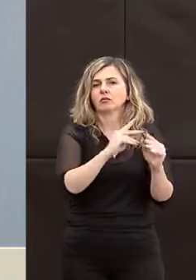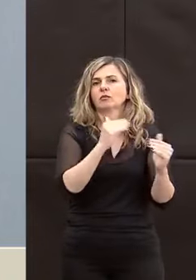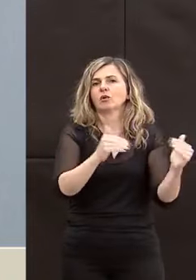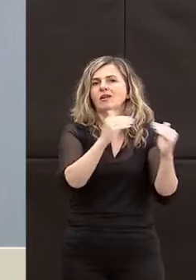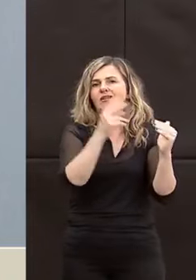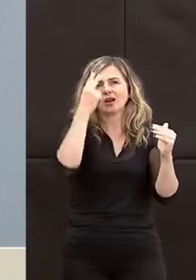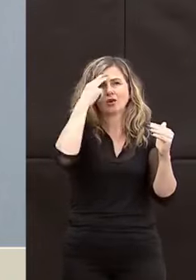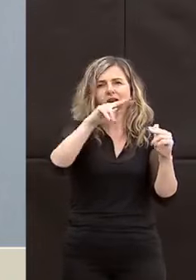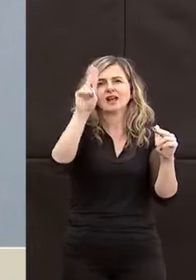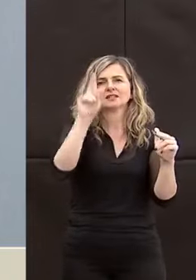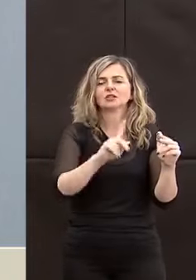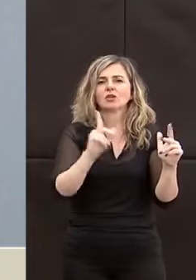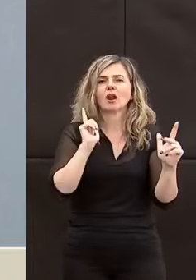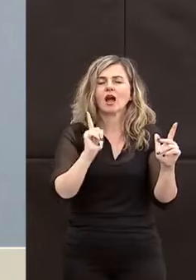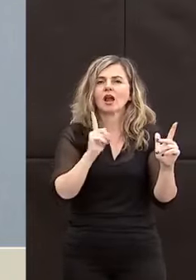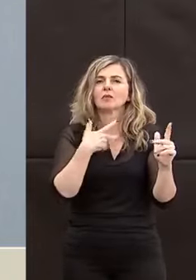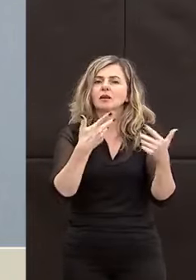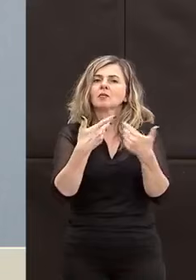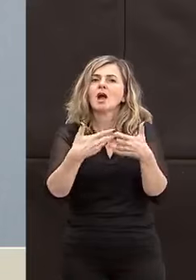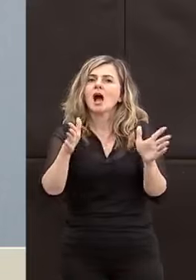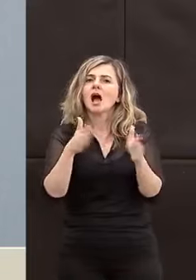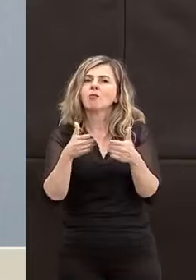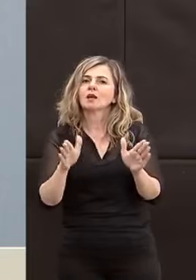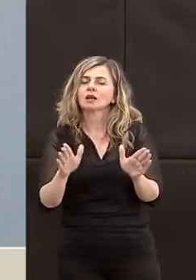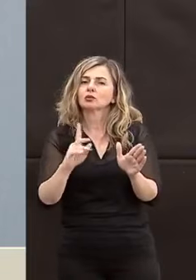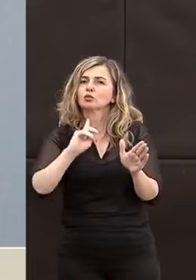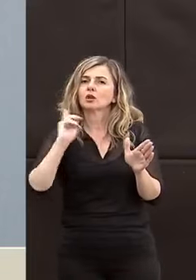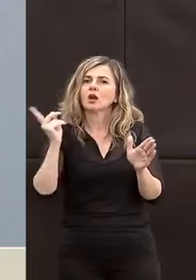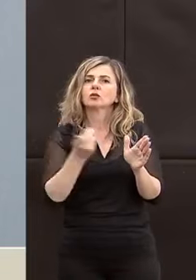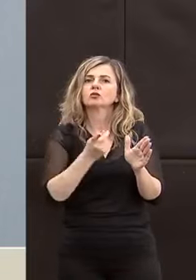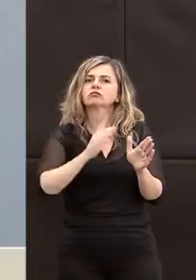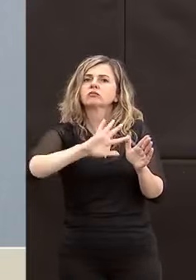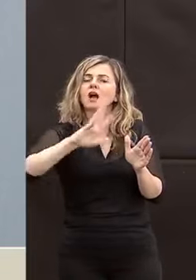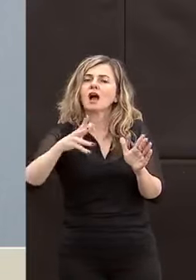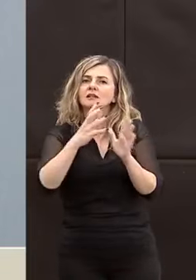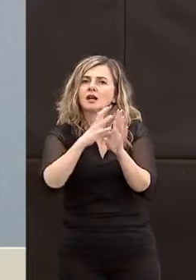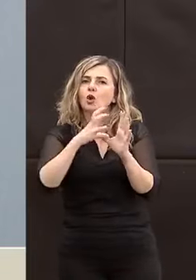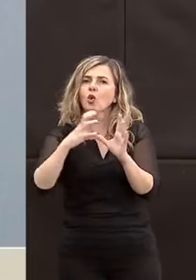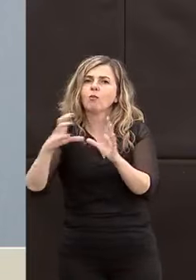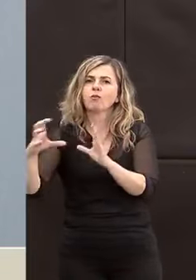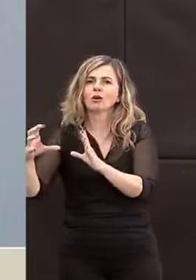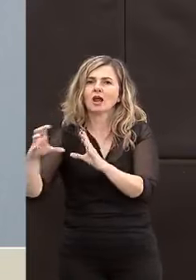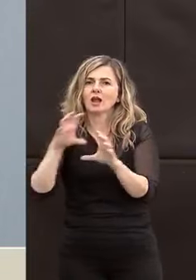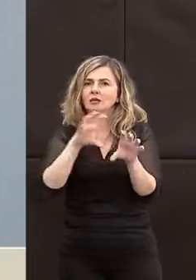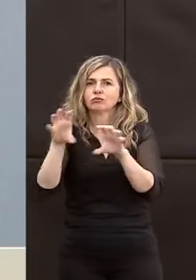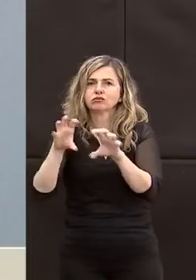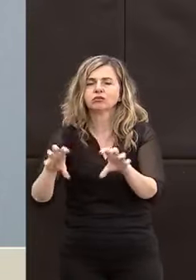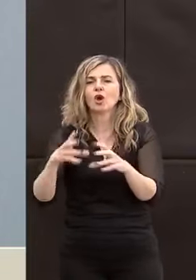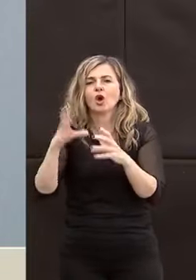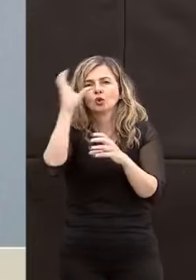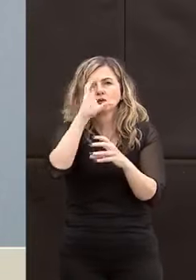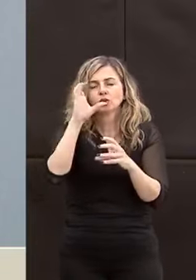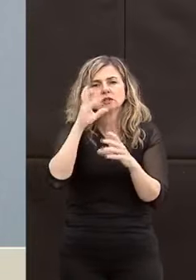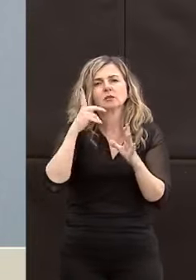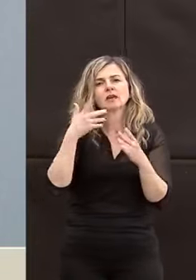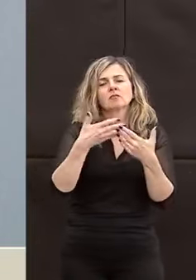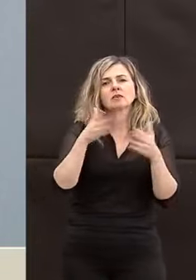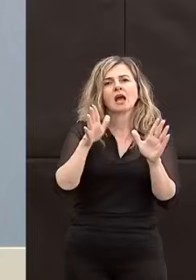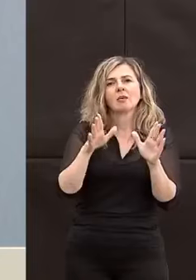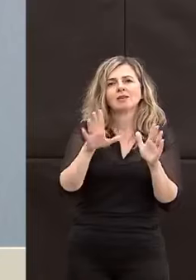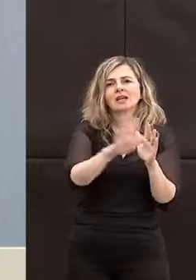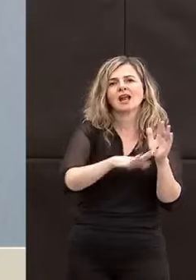riguarda anche le aperture di tutte le altre componenti del turismo perché aprire una località turistica